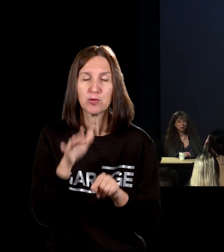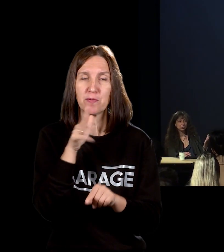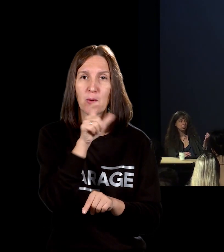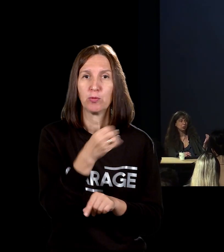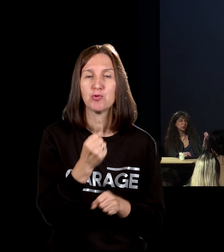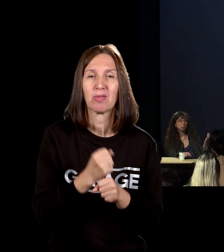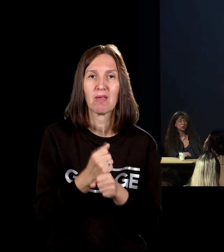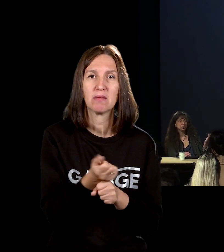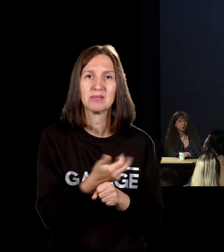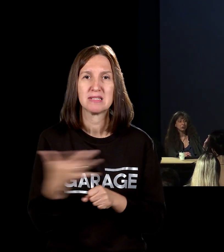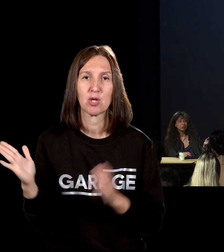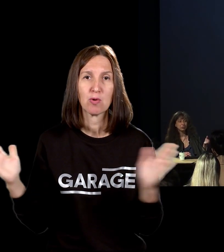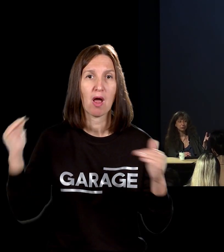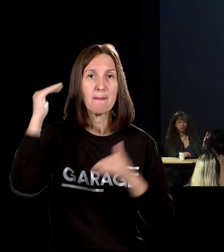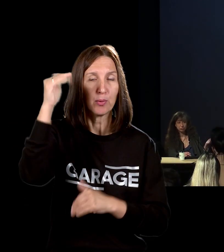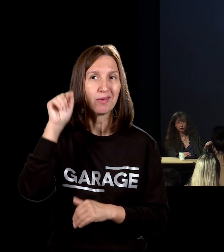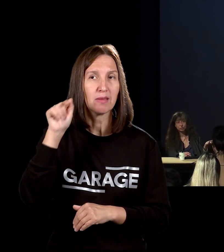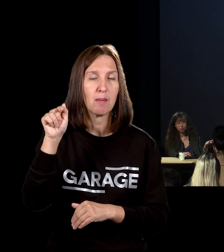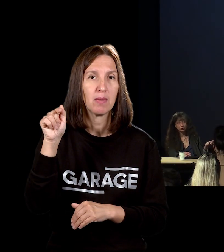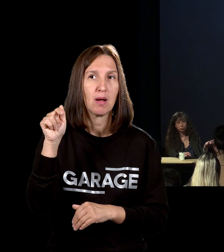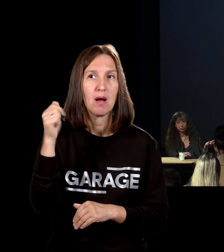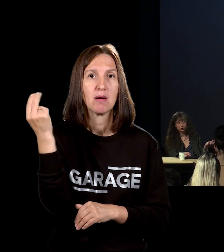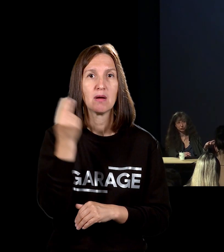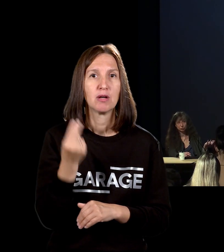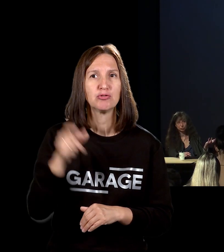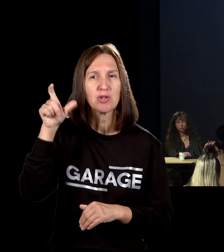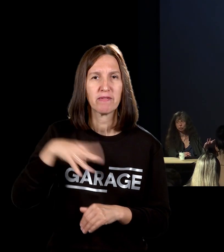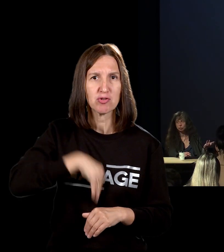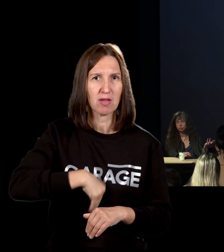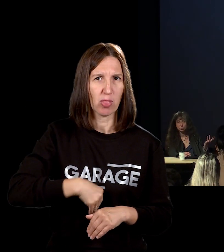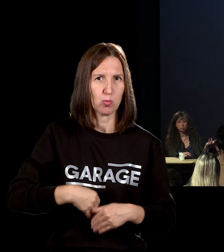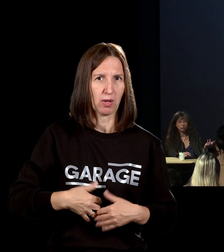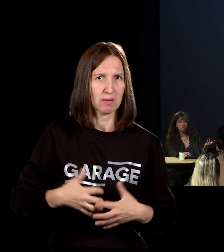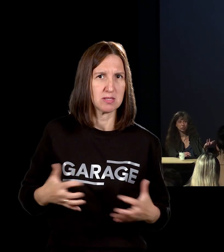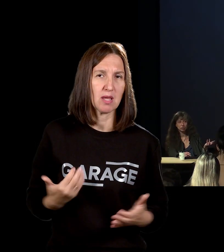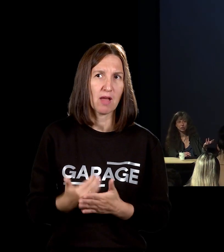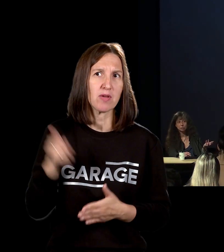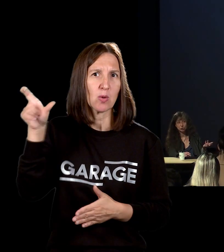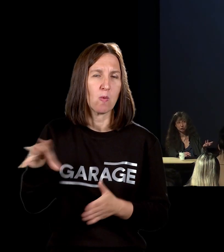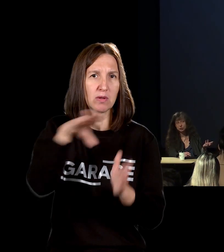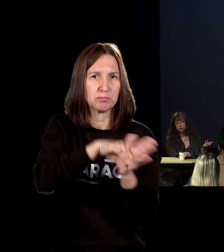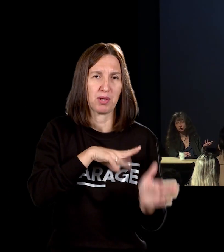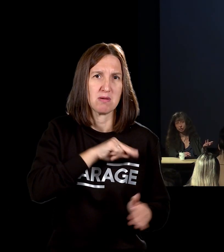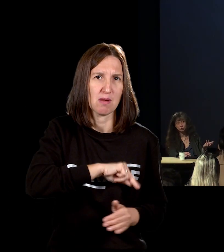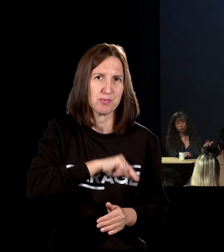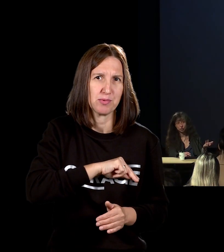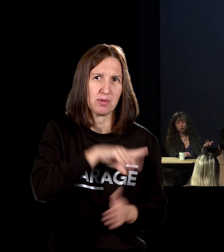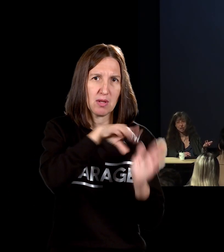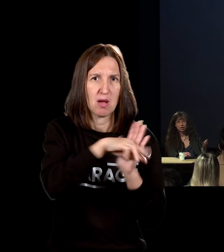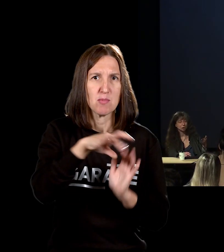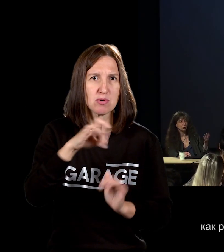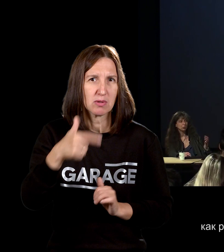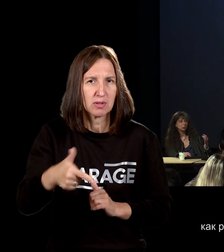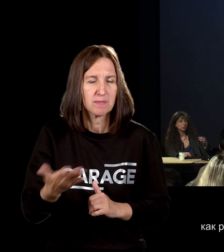делает серию работ, где он представляет человеческие внутренности. Судя по всему, он работал в анатомических театрах или в